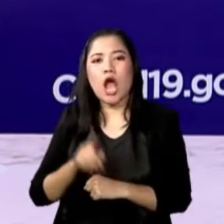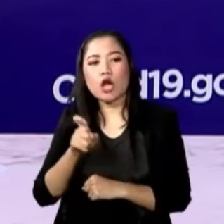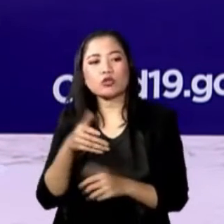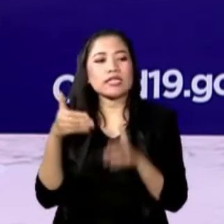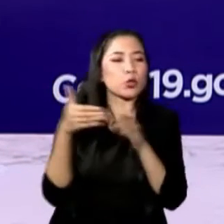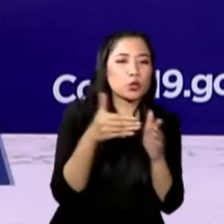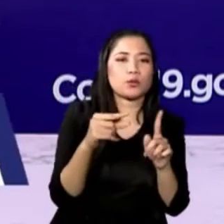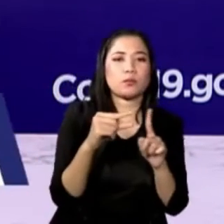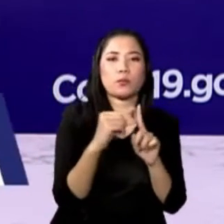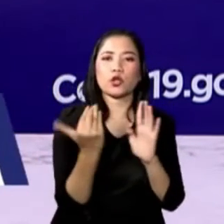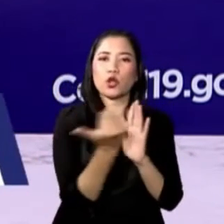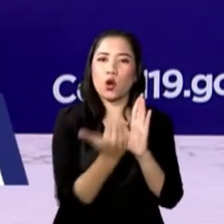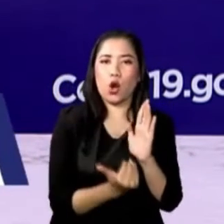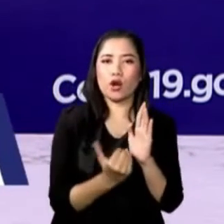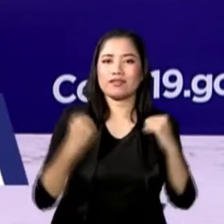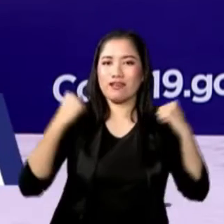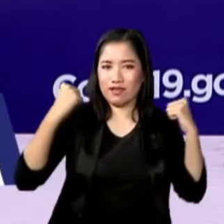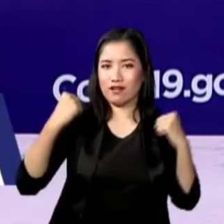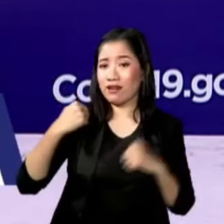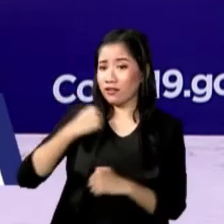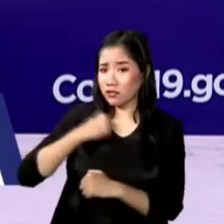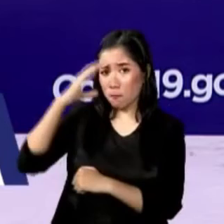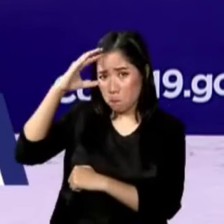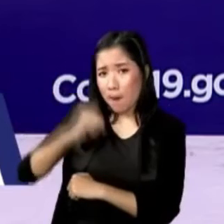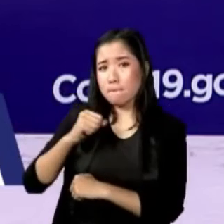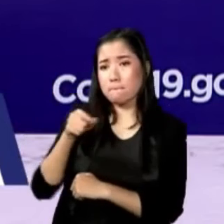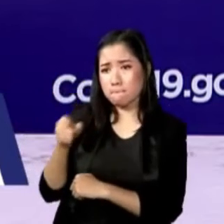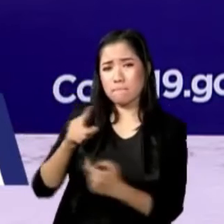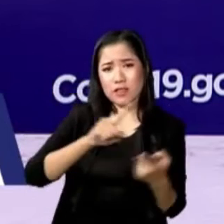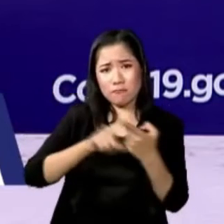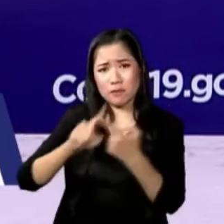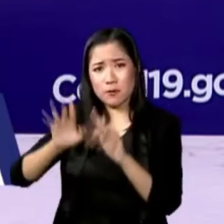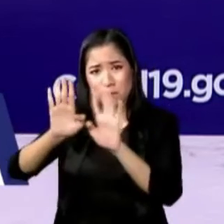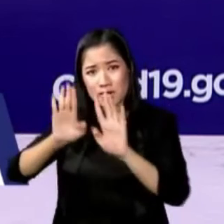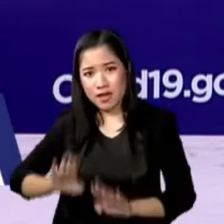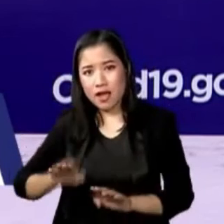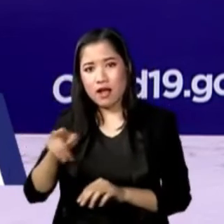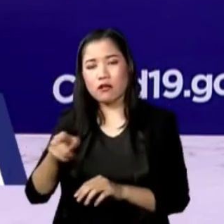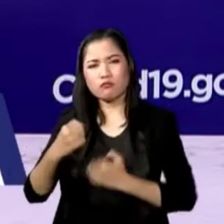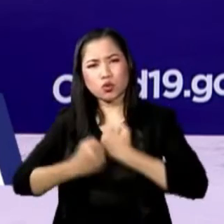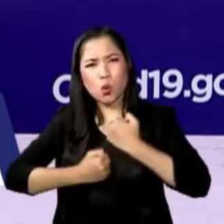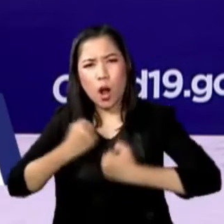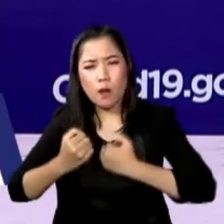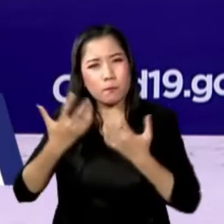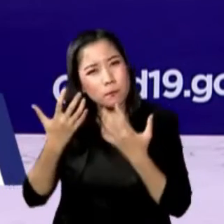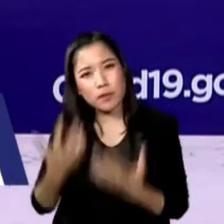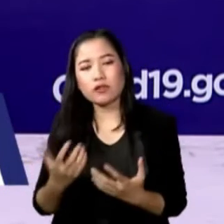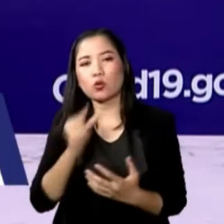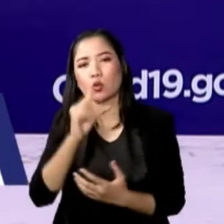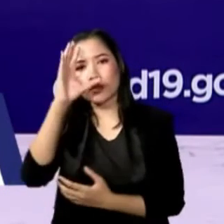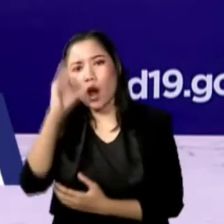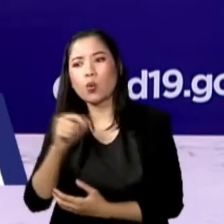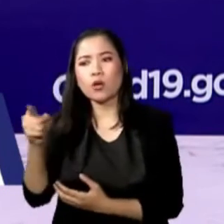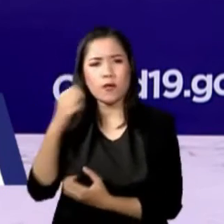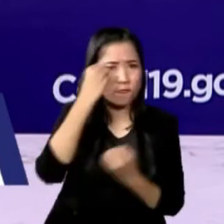mematuhi protokol kesehatan. Saya mengerti perjuangan rekan media di lapangan juga sangat berat demi